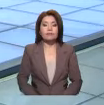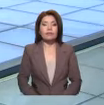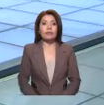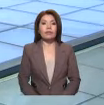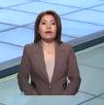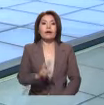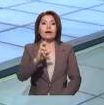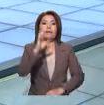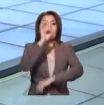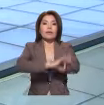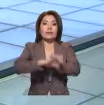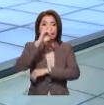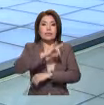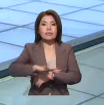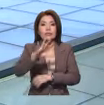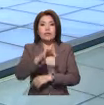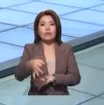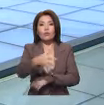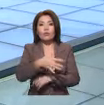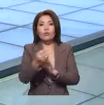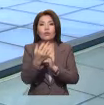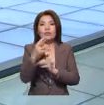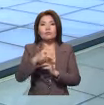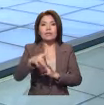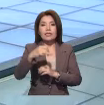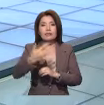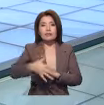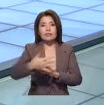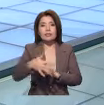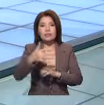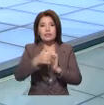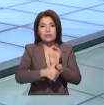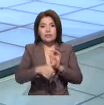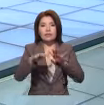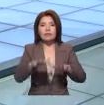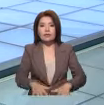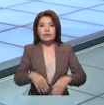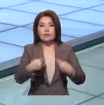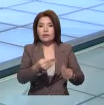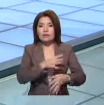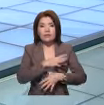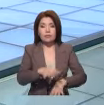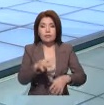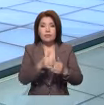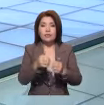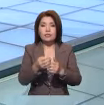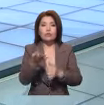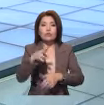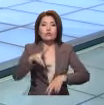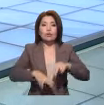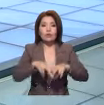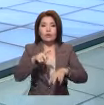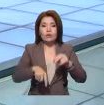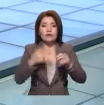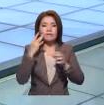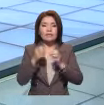Батыс Қазақстан облысында құны 15 миллиард теңгені құрайтын 56 нысан уақытылы тапсырылмаған, яғни өңірдегі әрбір 4-ші құрылыс аяқсыз